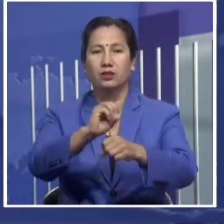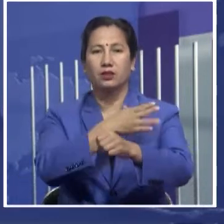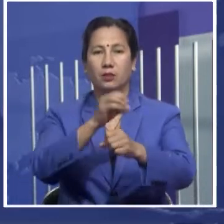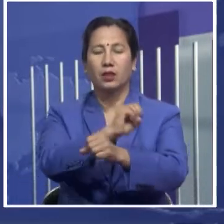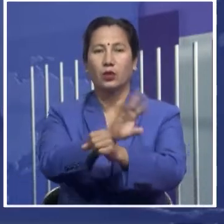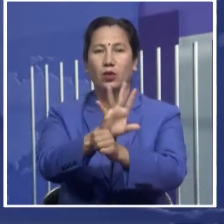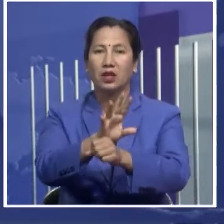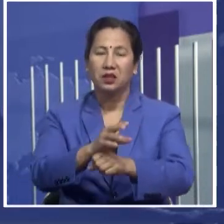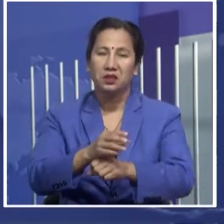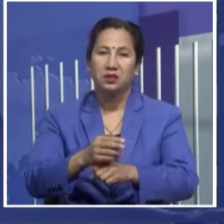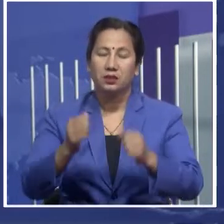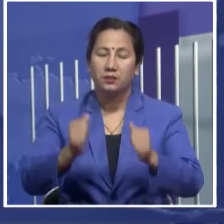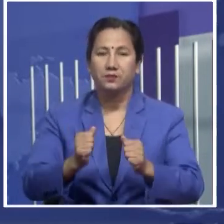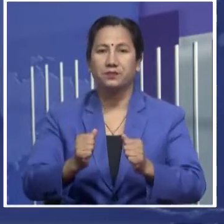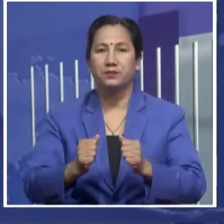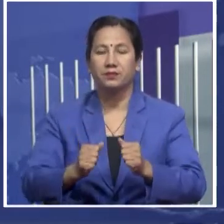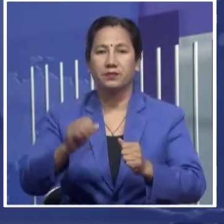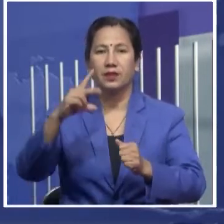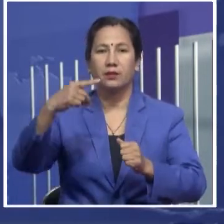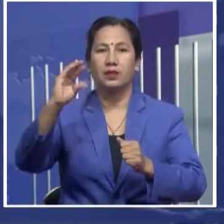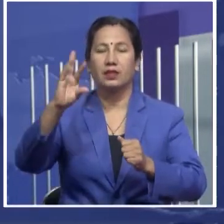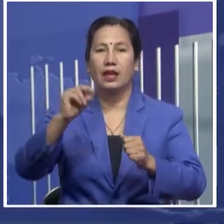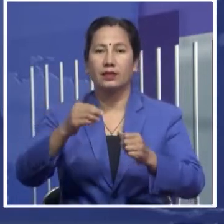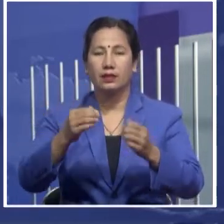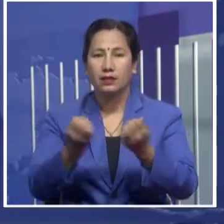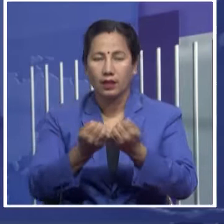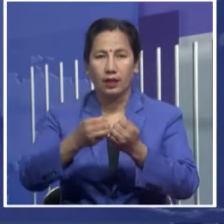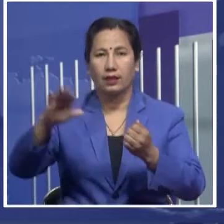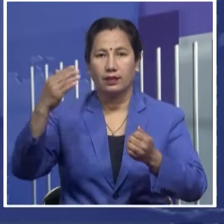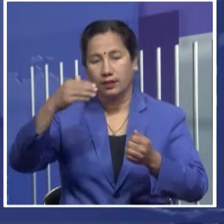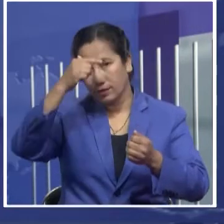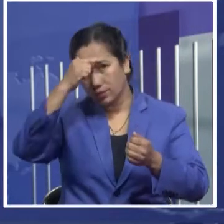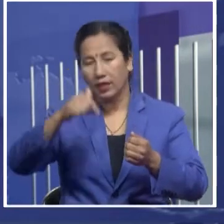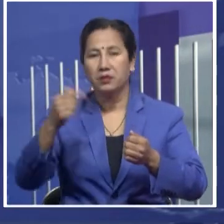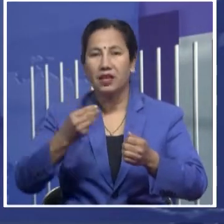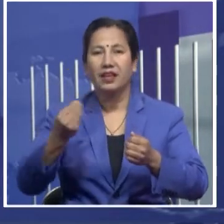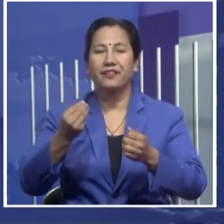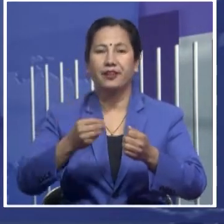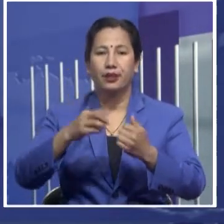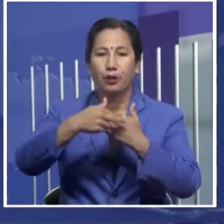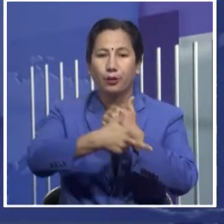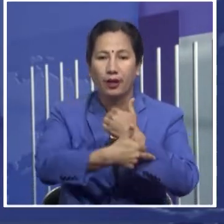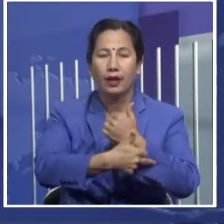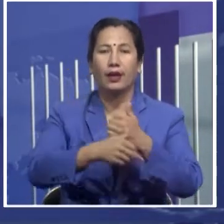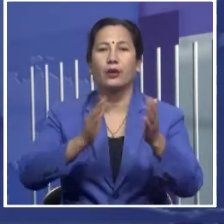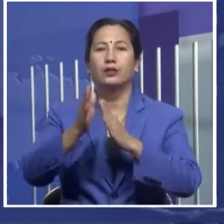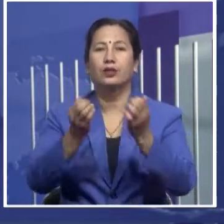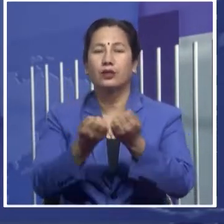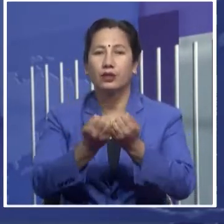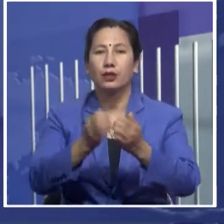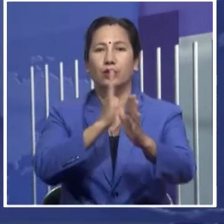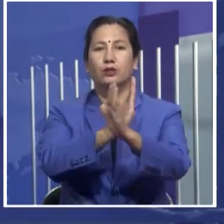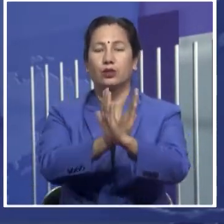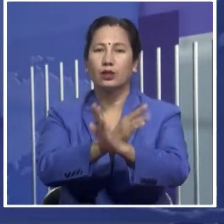कोरोनाको सामना गरिरहेका छन्। पीसीआर गर्ने बिरामीको आधारमा केही दिन यता संक्रमण दर ओह्रालो लागेको संकेत गरेको छ, तर जोखिम